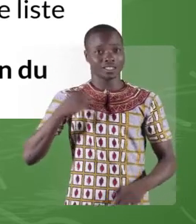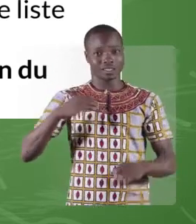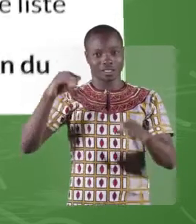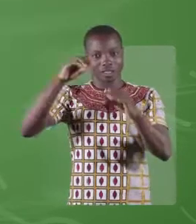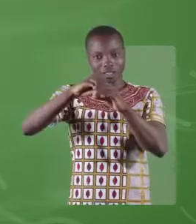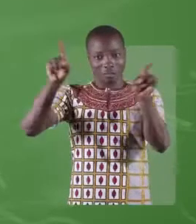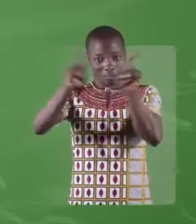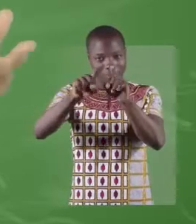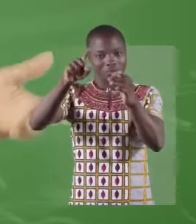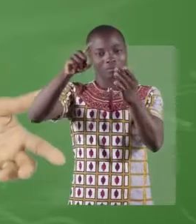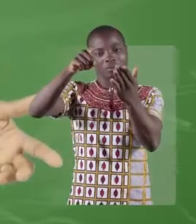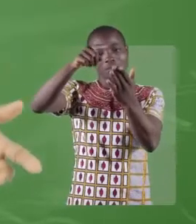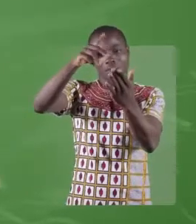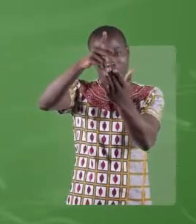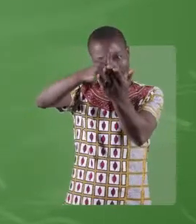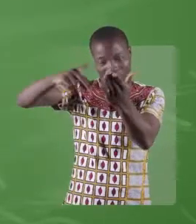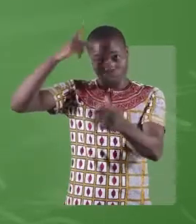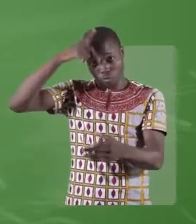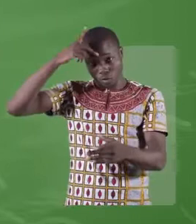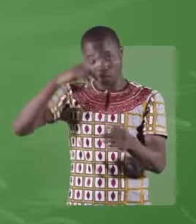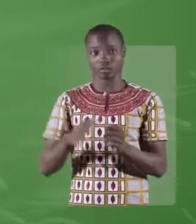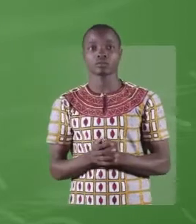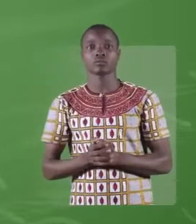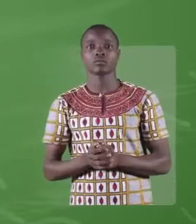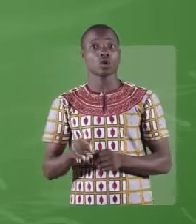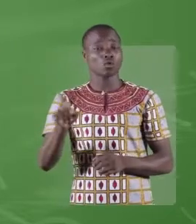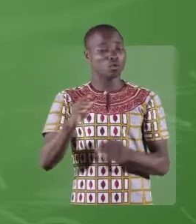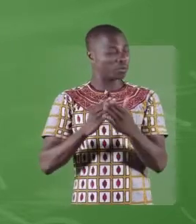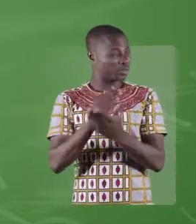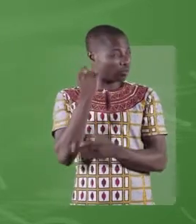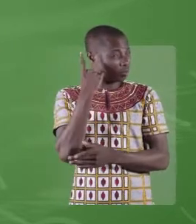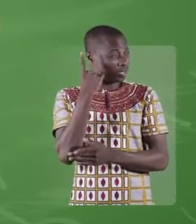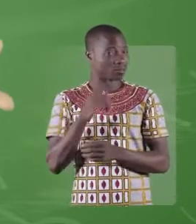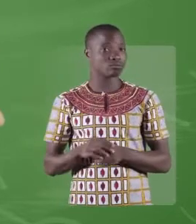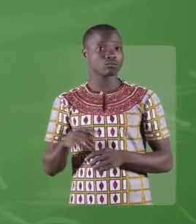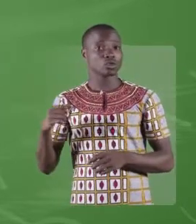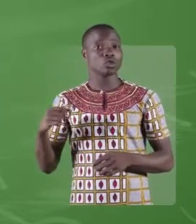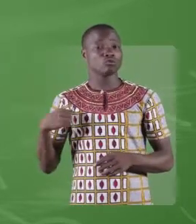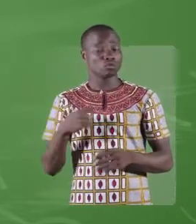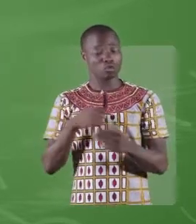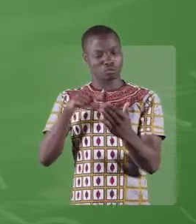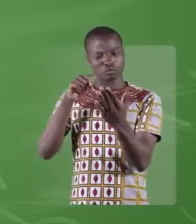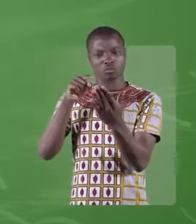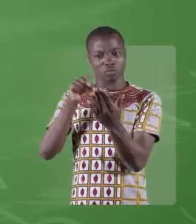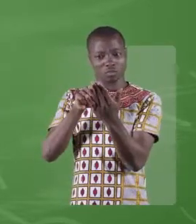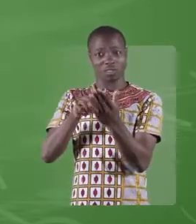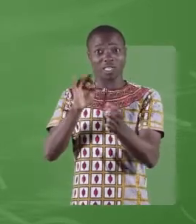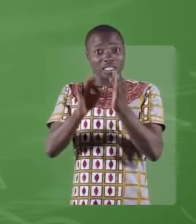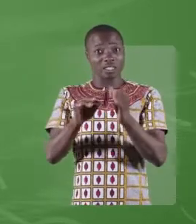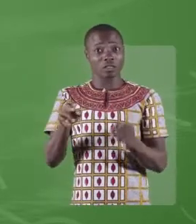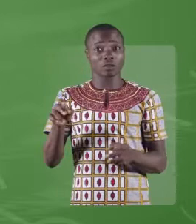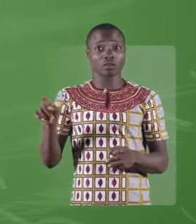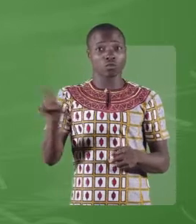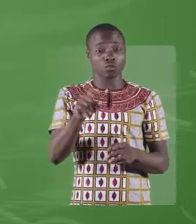parti. Chers élèves, est-ce que vous avez bien noté? Nous allons vérifier si vous avez bien compris cette